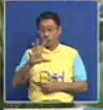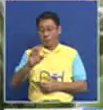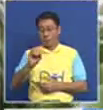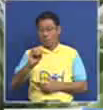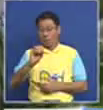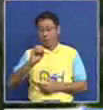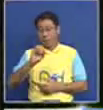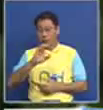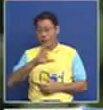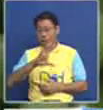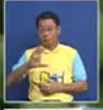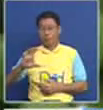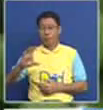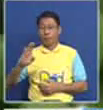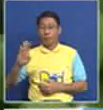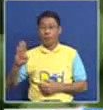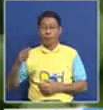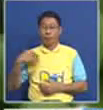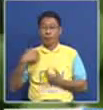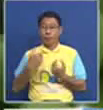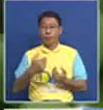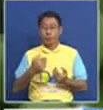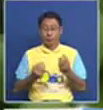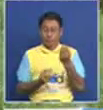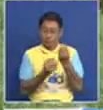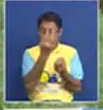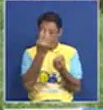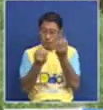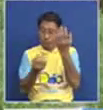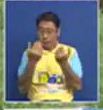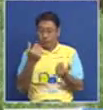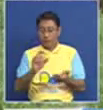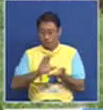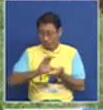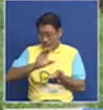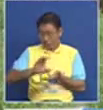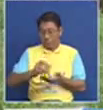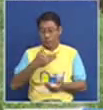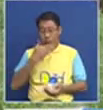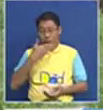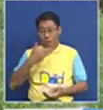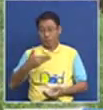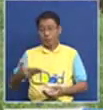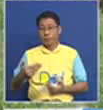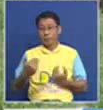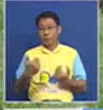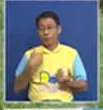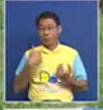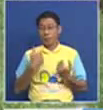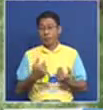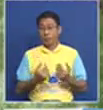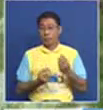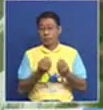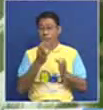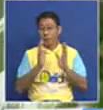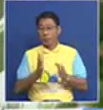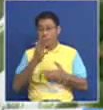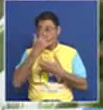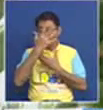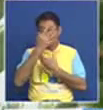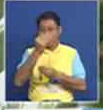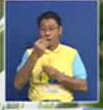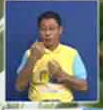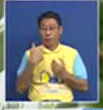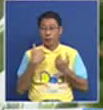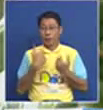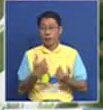ทเลยทีเดียวซึ่งถือว่าการปลูกอินทผลัมนั้นคุ้มค่าต่อการลงทุนในระยะยาวโดยสายพันธุ์ที่กำลังได้รับความนิยมสูงใน